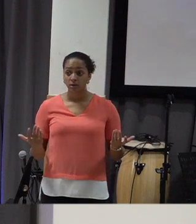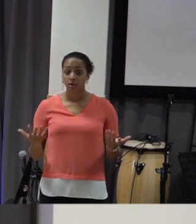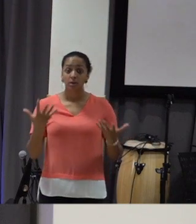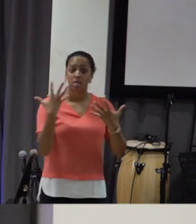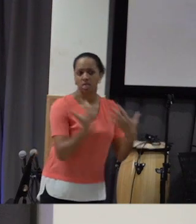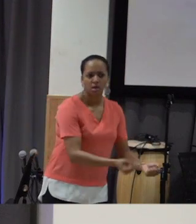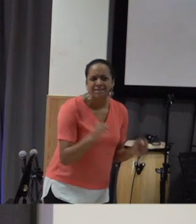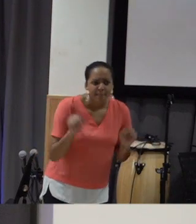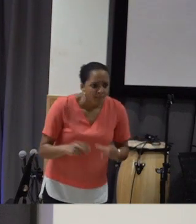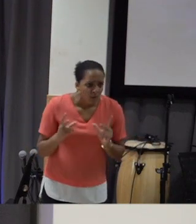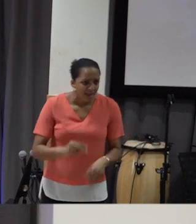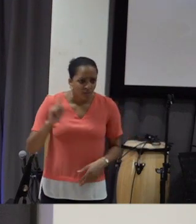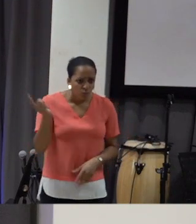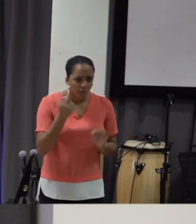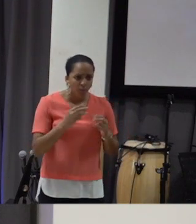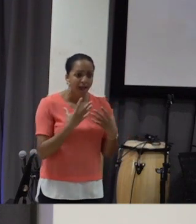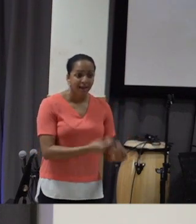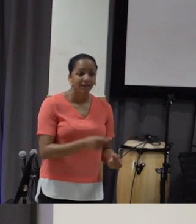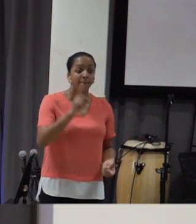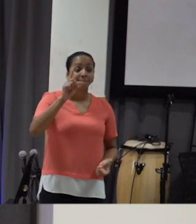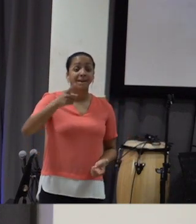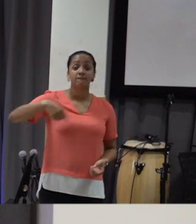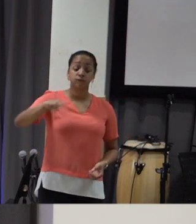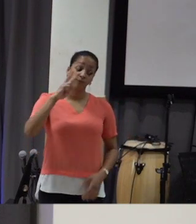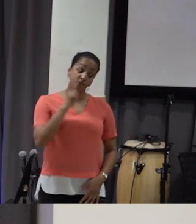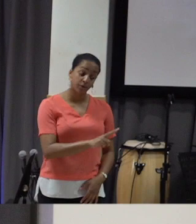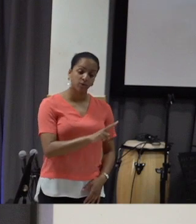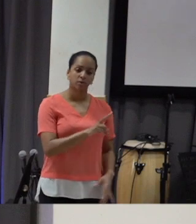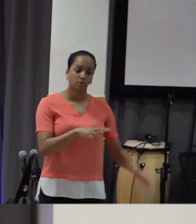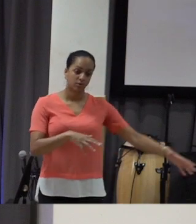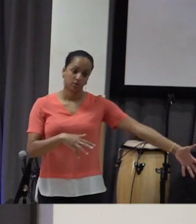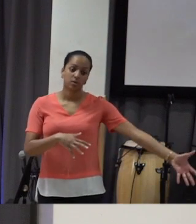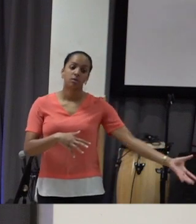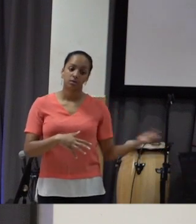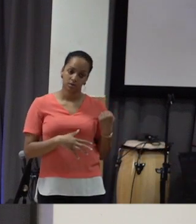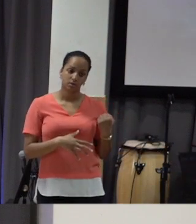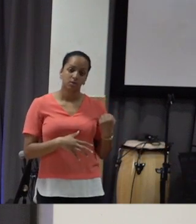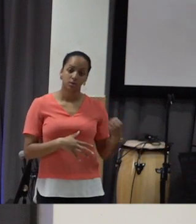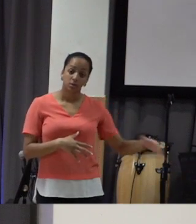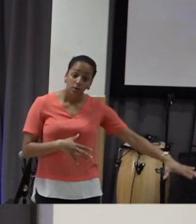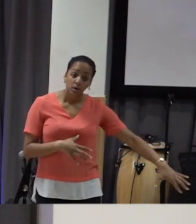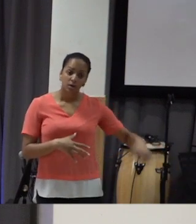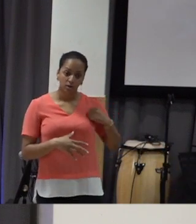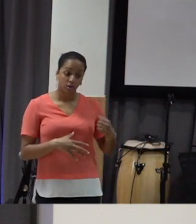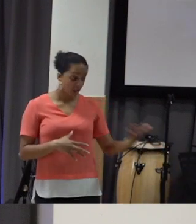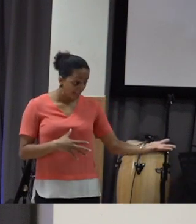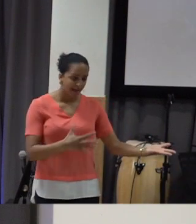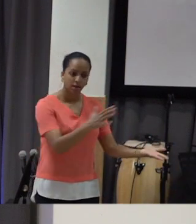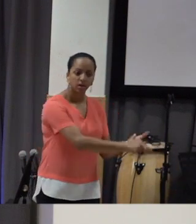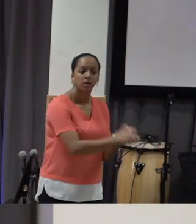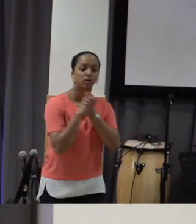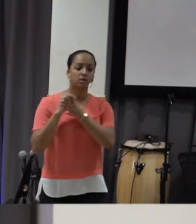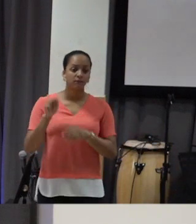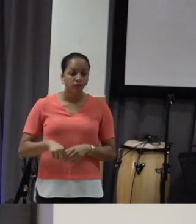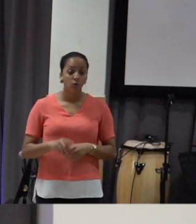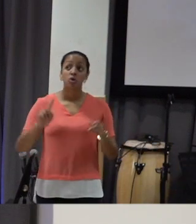peut arriver, mais ne laissez personne par terre. La main tendue, la grâce, la réhabilitation. Dieu est le Dieu de